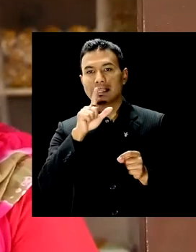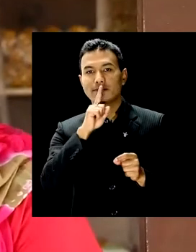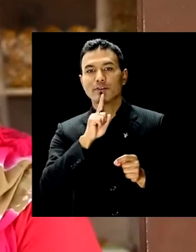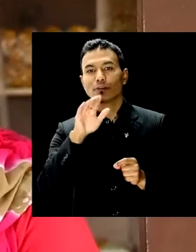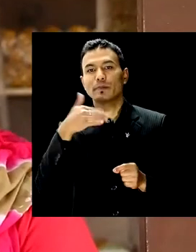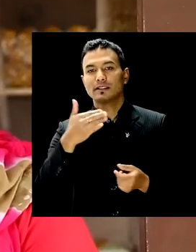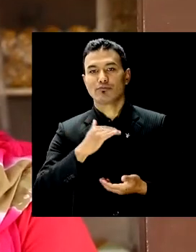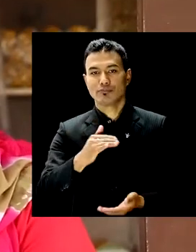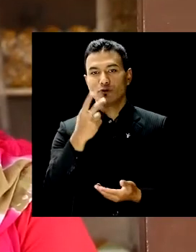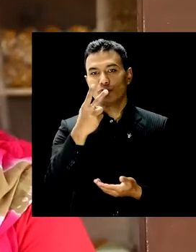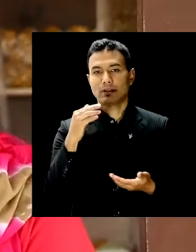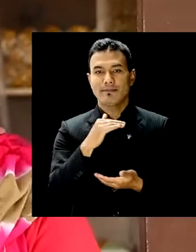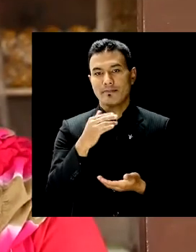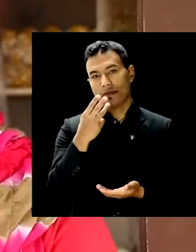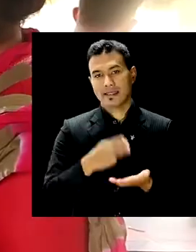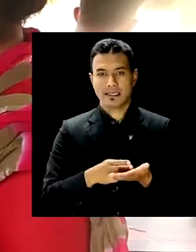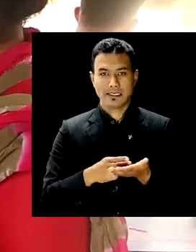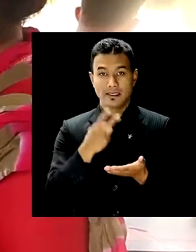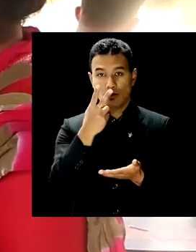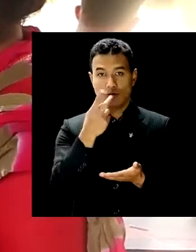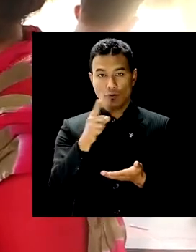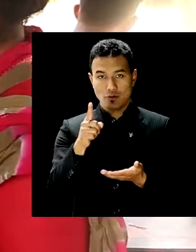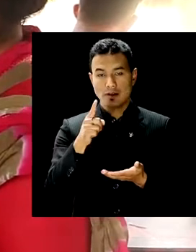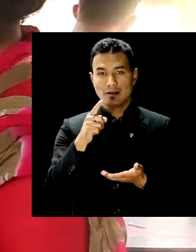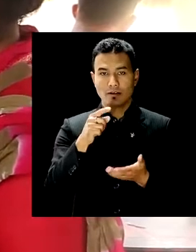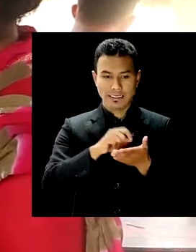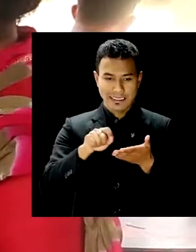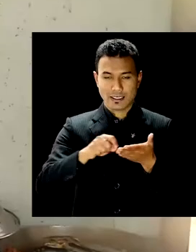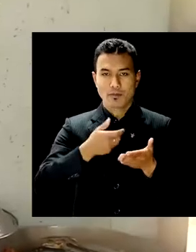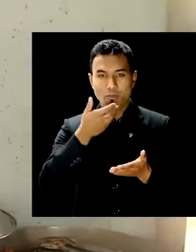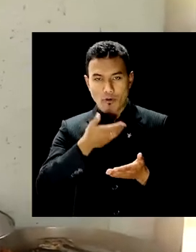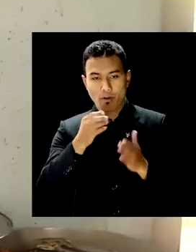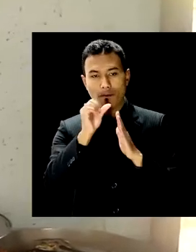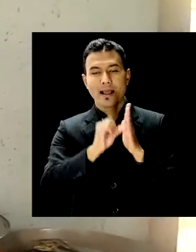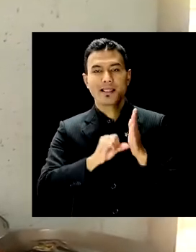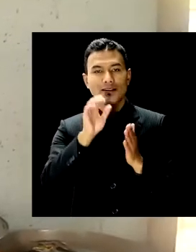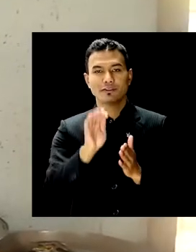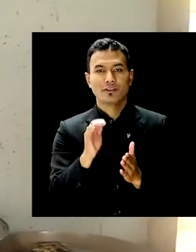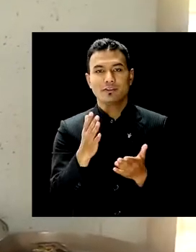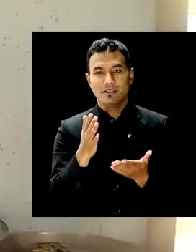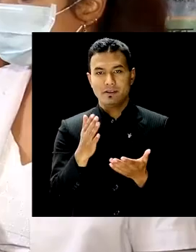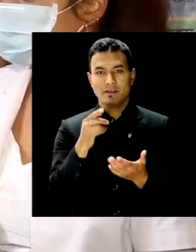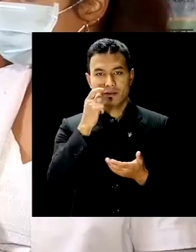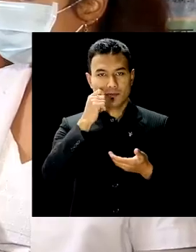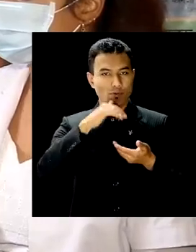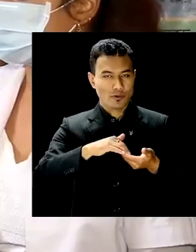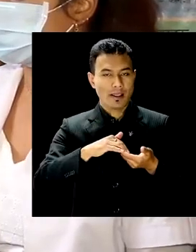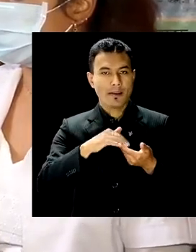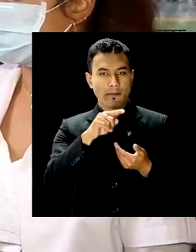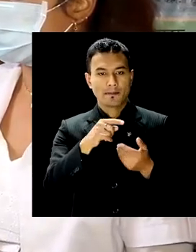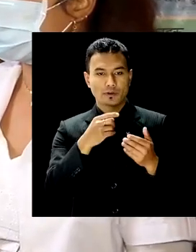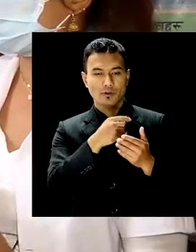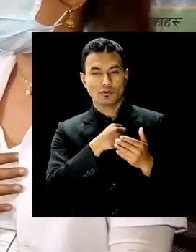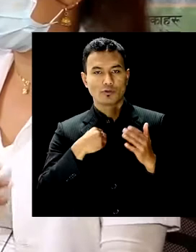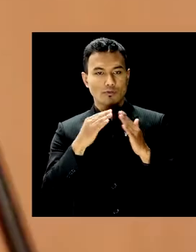7 वर्षपछि पाएको, 2 बाबु मात्रै छ। अब 2 अब पढाउन पनि पाल्न पनि सक्दैन भनेर अब बुढोलाई